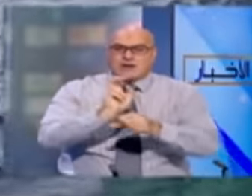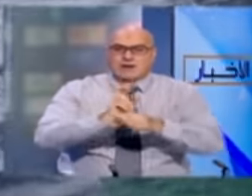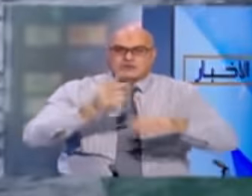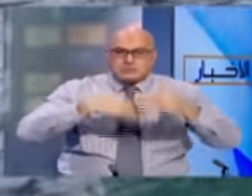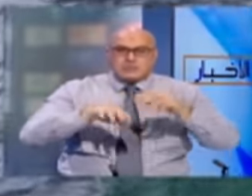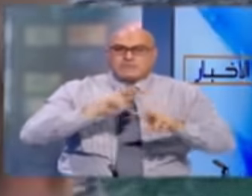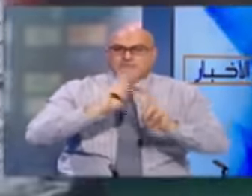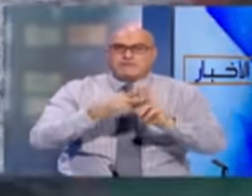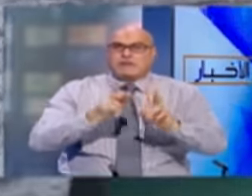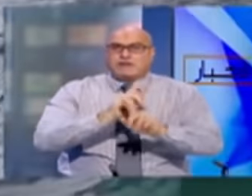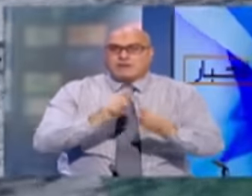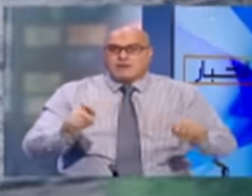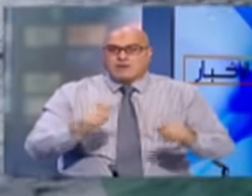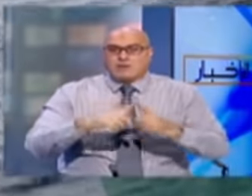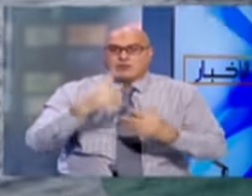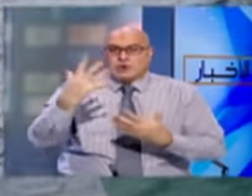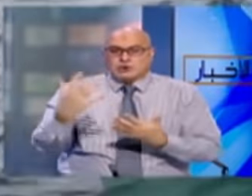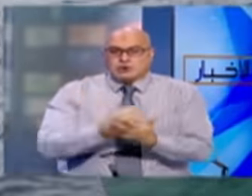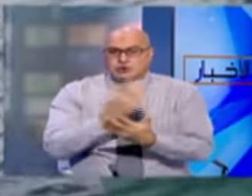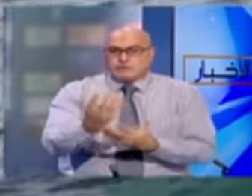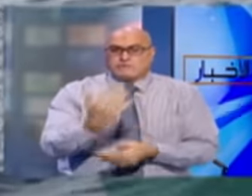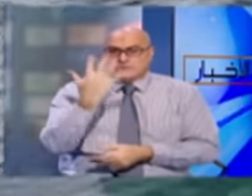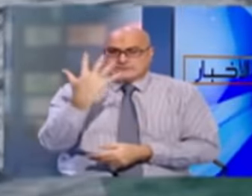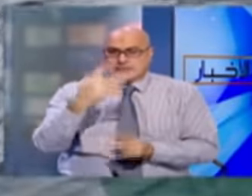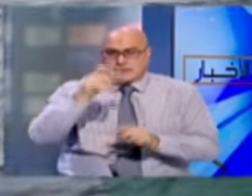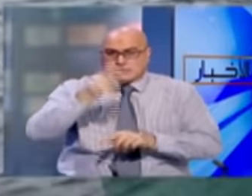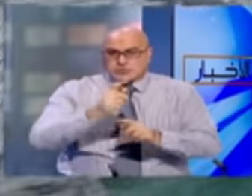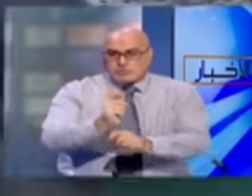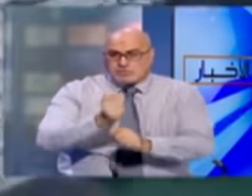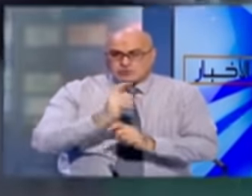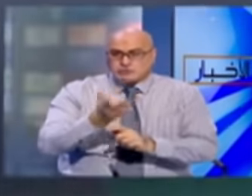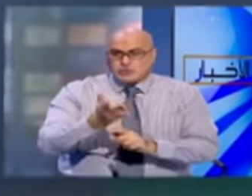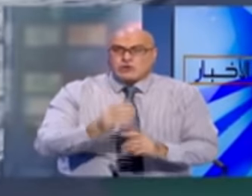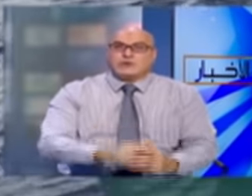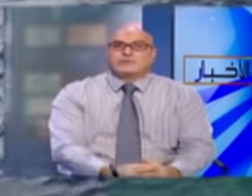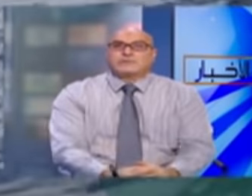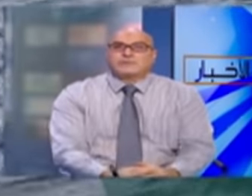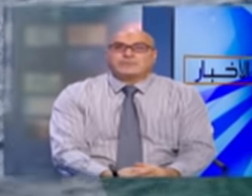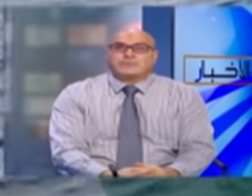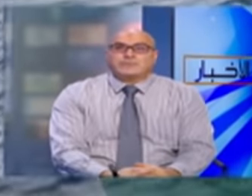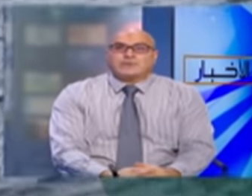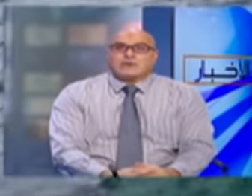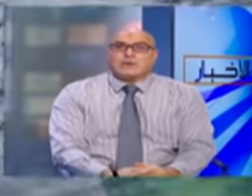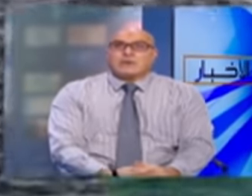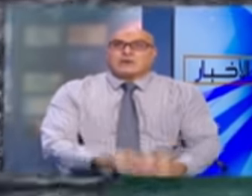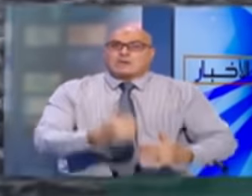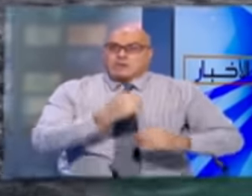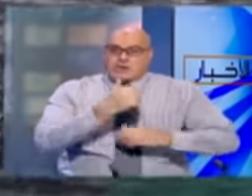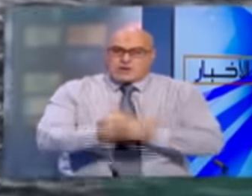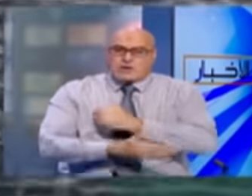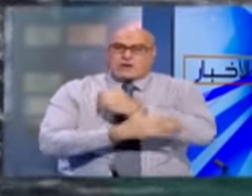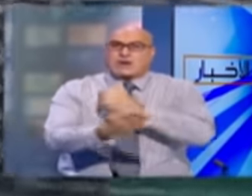السواحل بعنابة لإنقاذ البحارة 5 على مستوى تلك المنطقة وتقديم الإسعافات